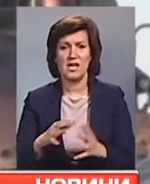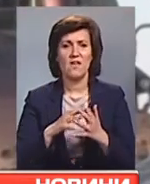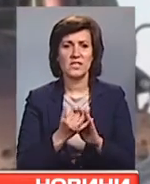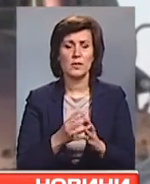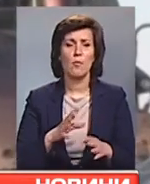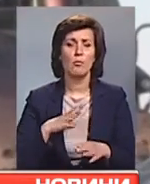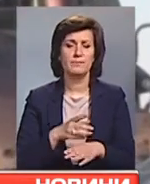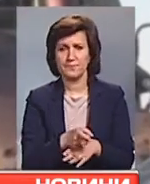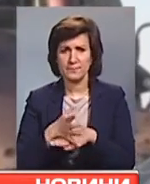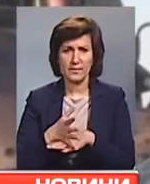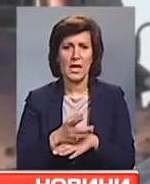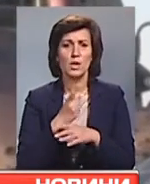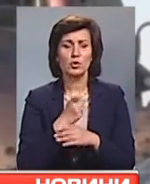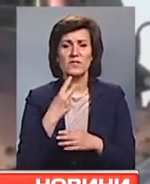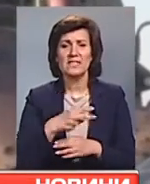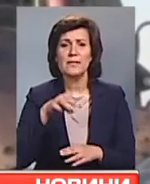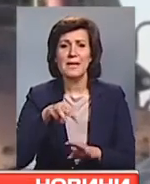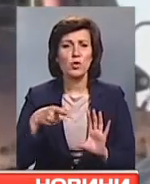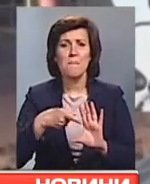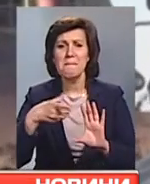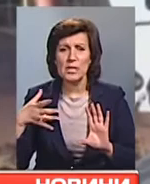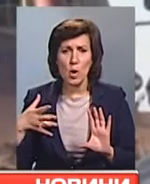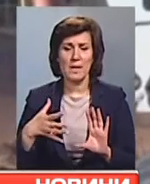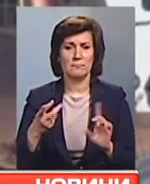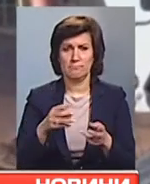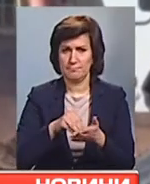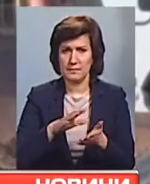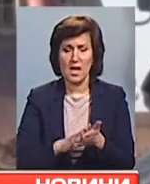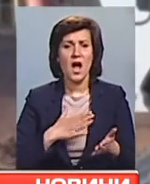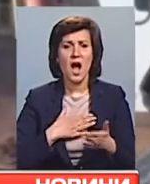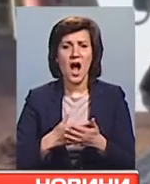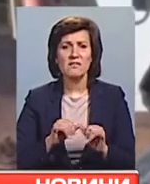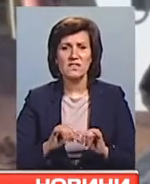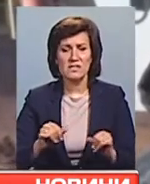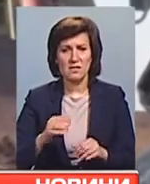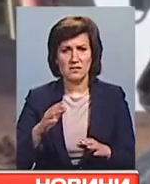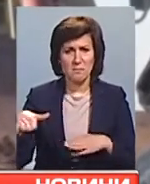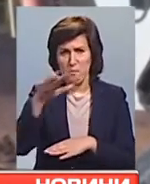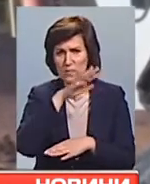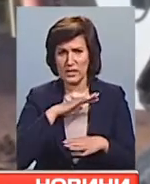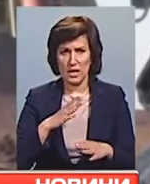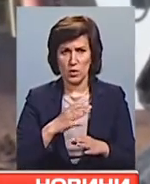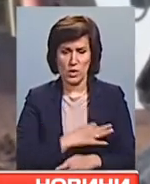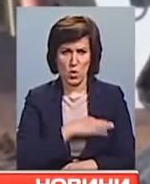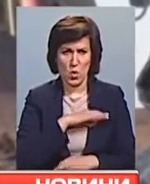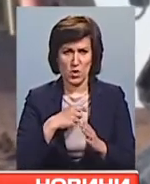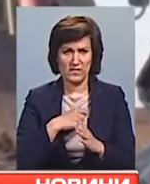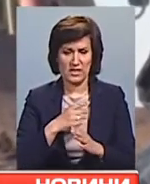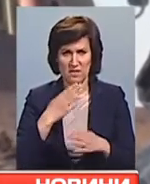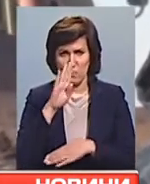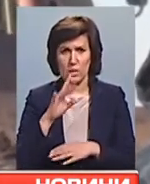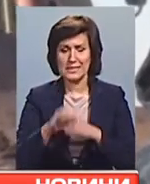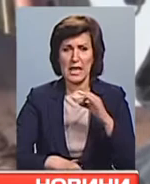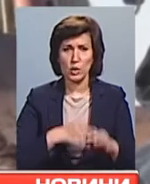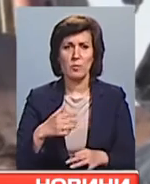пункту били 120-мм міномети. Також слід відзначити певну активізацію повітряної розвідки ворога. За минулу добу наші